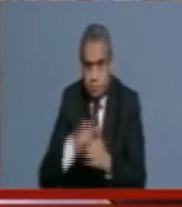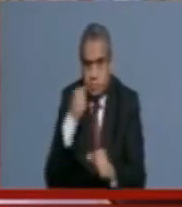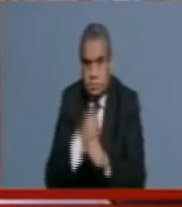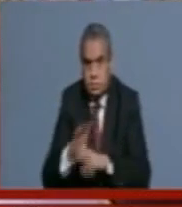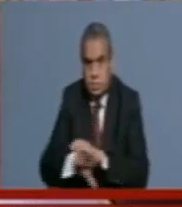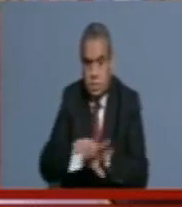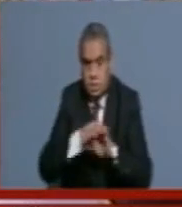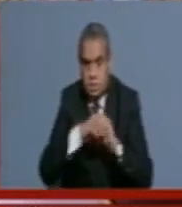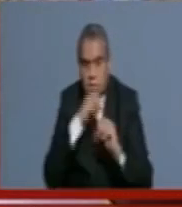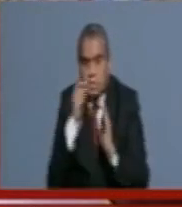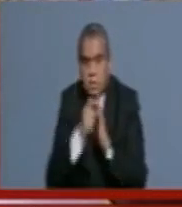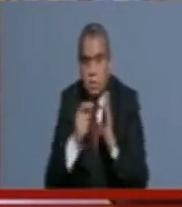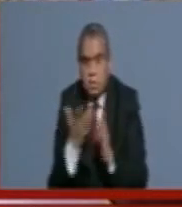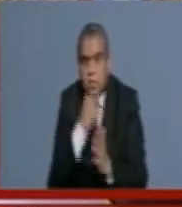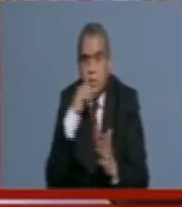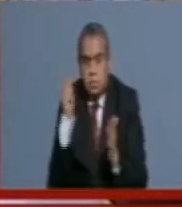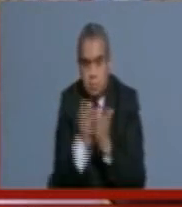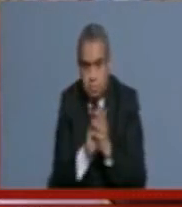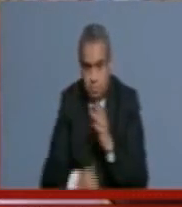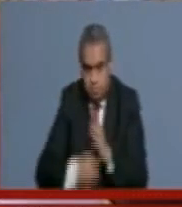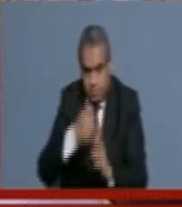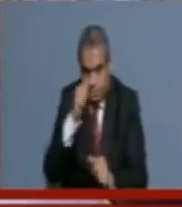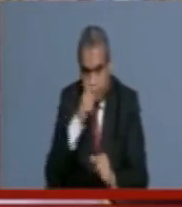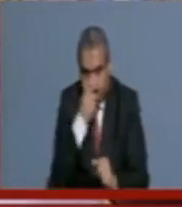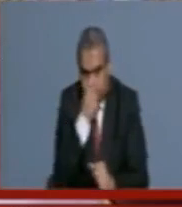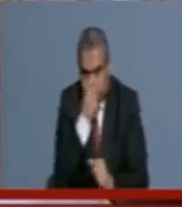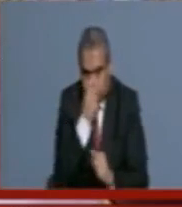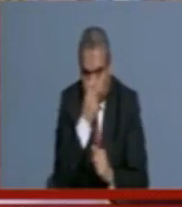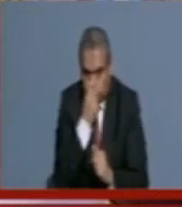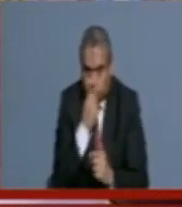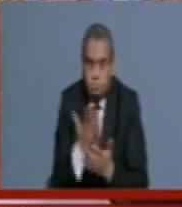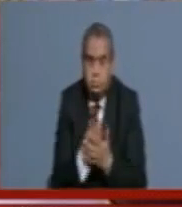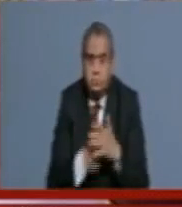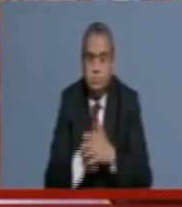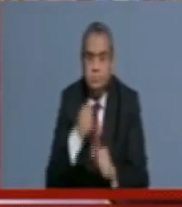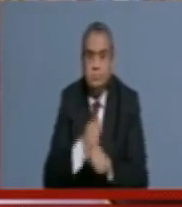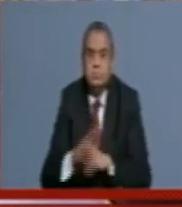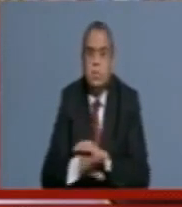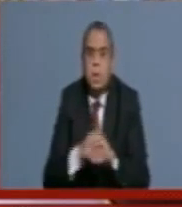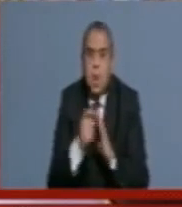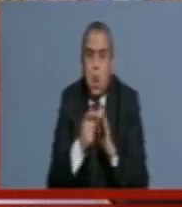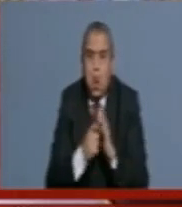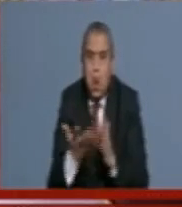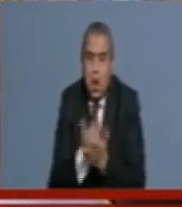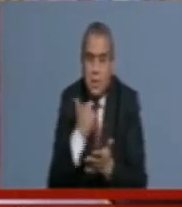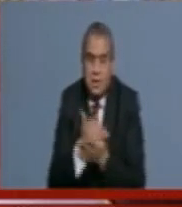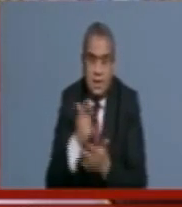بتحصل في التأييدات. وبالفعل كان عندنا كم هائل من التأييدات استخرجت من الشهر العقاري